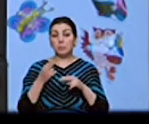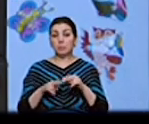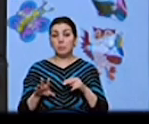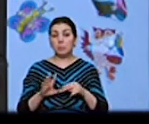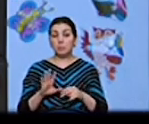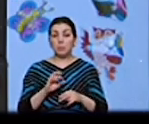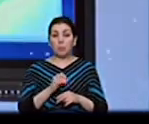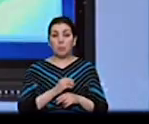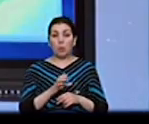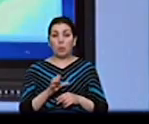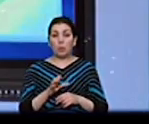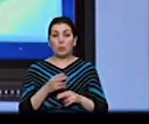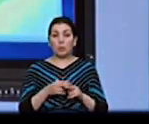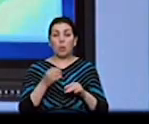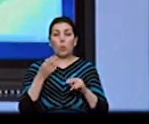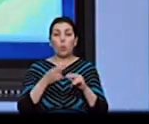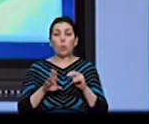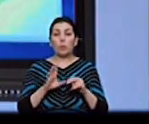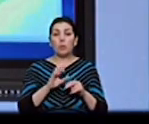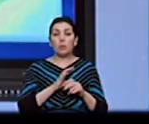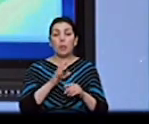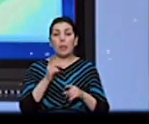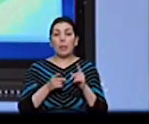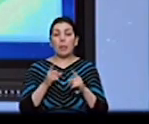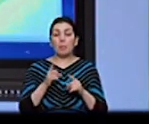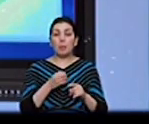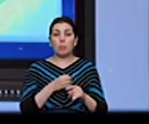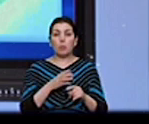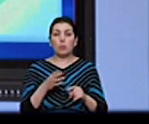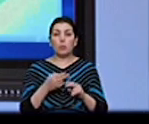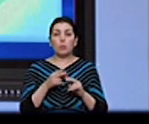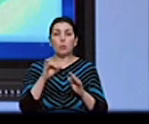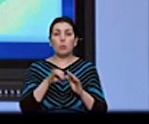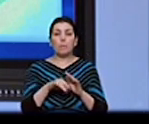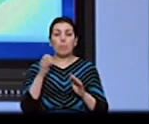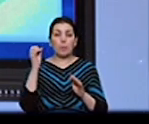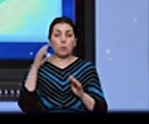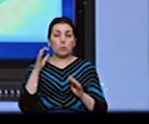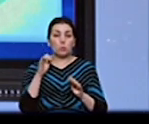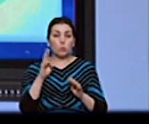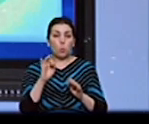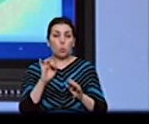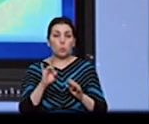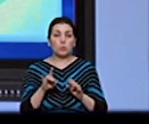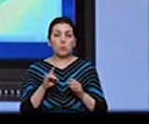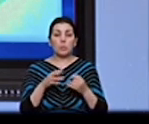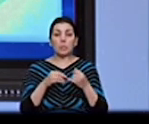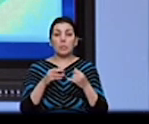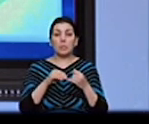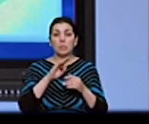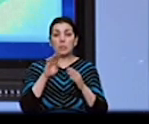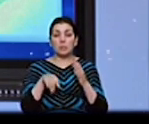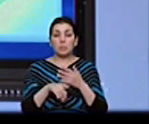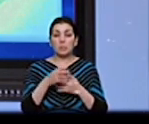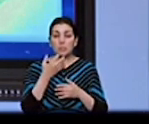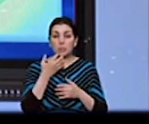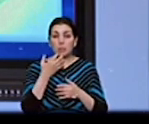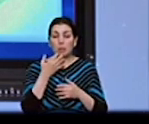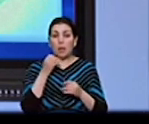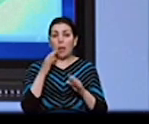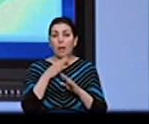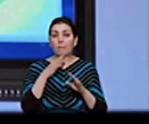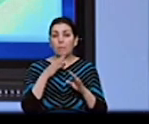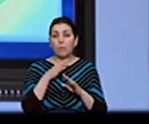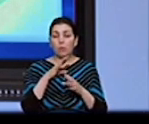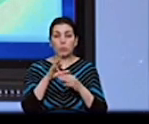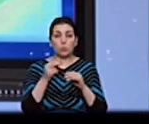Tugamaydigan boyliklar, ya'ni tugamaydigan tabiiy boyliklar. Ularga quyosh nuri, yerning ichki issiqligi,